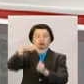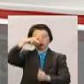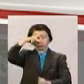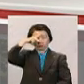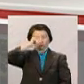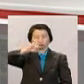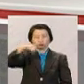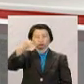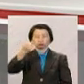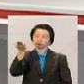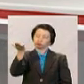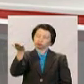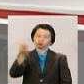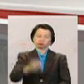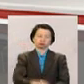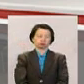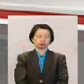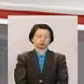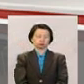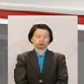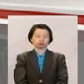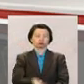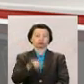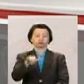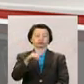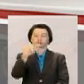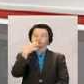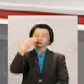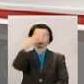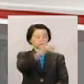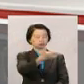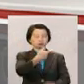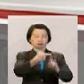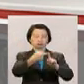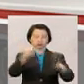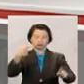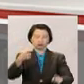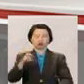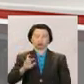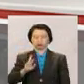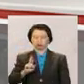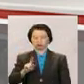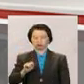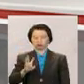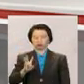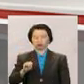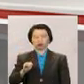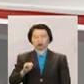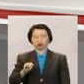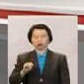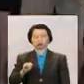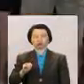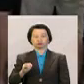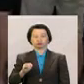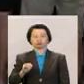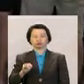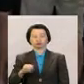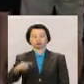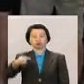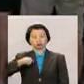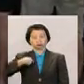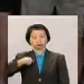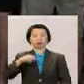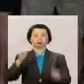Putrajaya. Azizi, teruskan. Terima kasih Doma Zalina dan juga Ivan Toh di studio. Saya